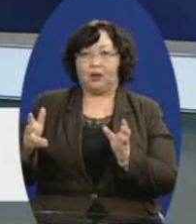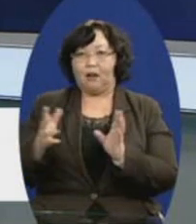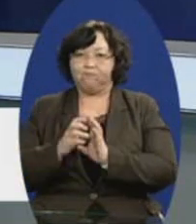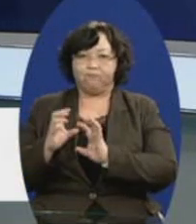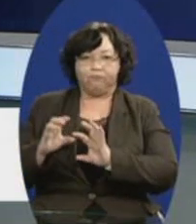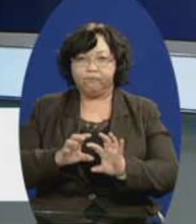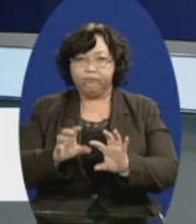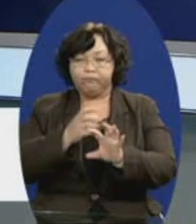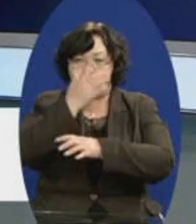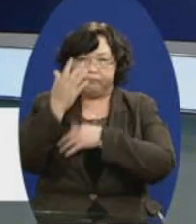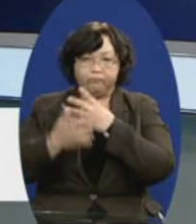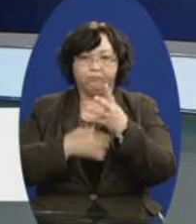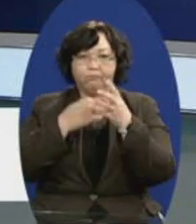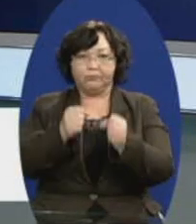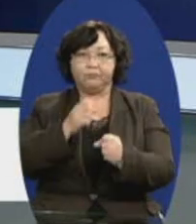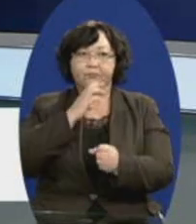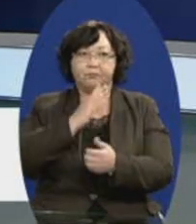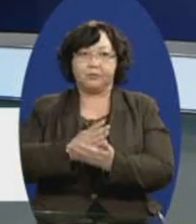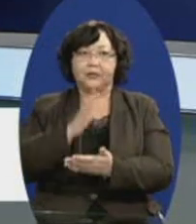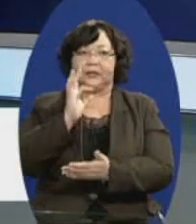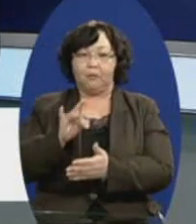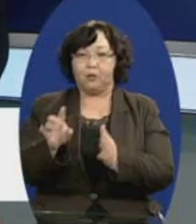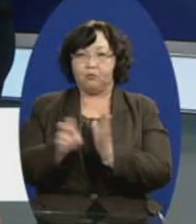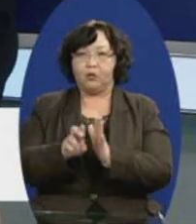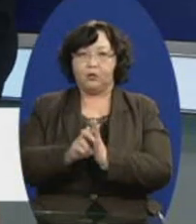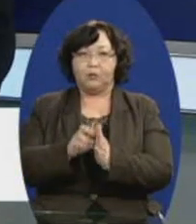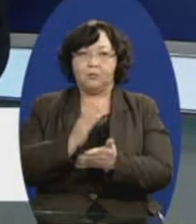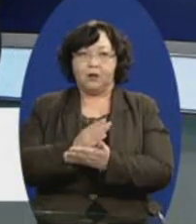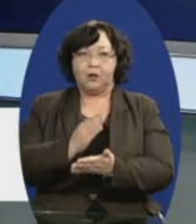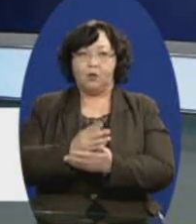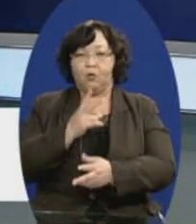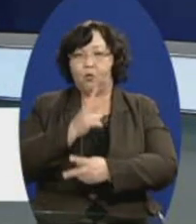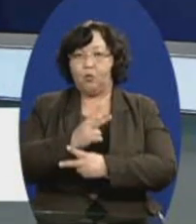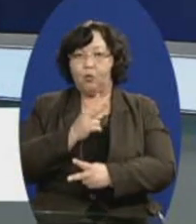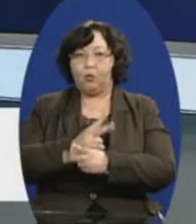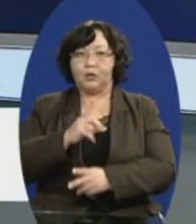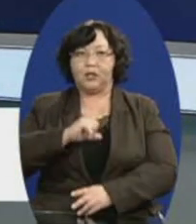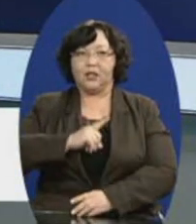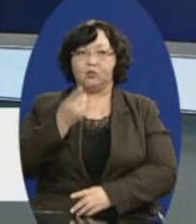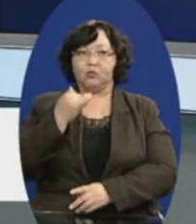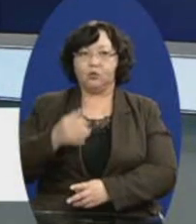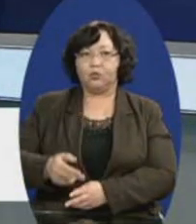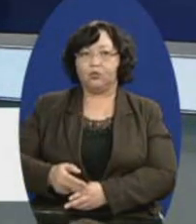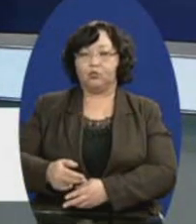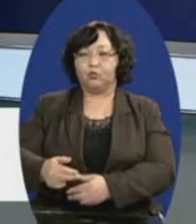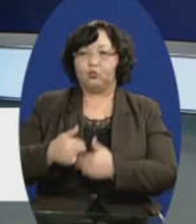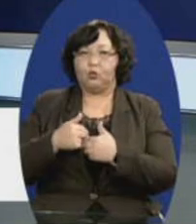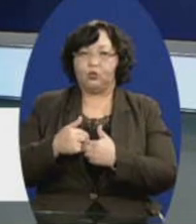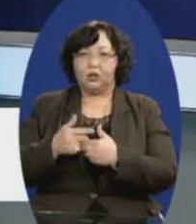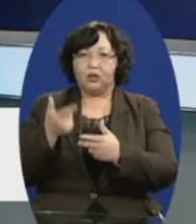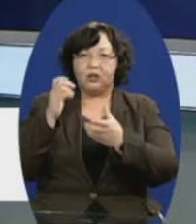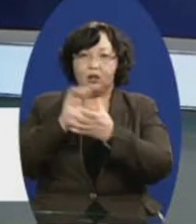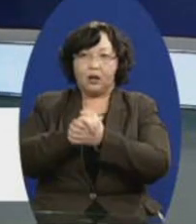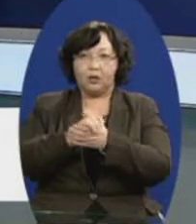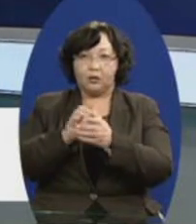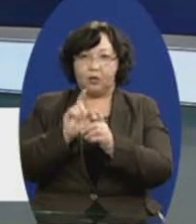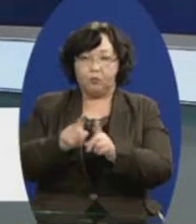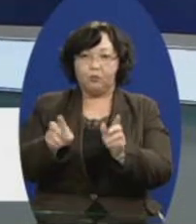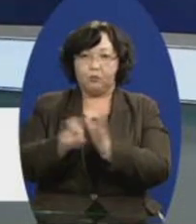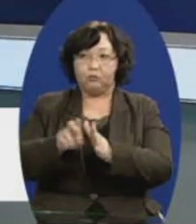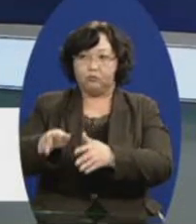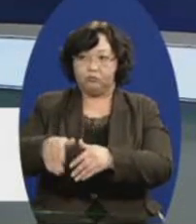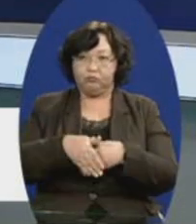За шувуу ажиллагааг явуулахад ямар ямар боломж байна вэ гэхэлэр за эрх зүйн туслалцаа харилцан үзүүлэх гэрээтэй орнуудтайгаа хамтран за